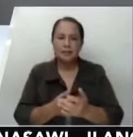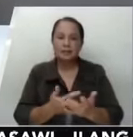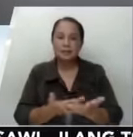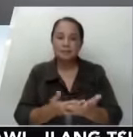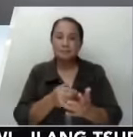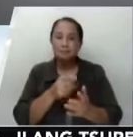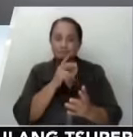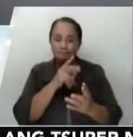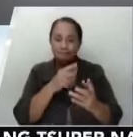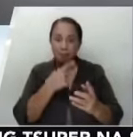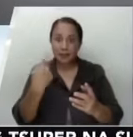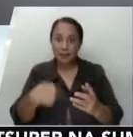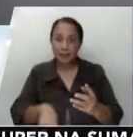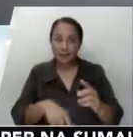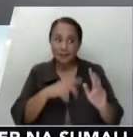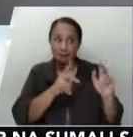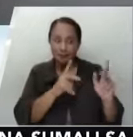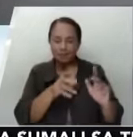national. Yo!